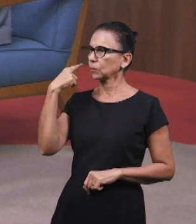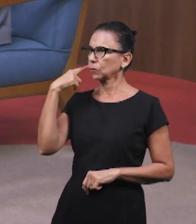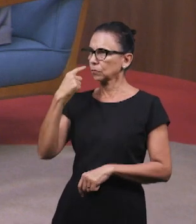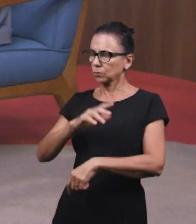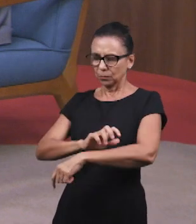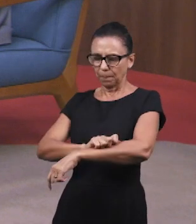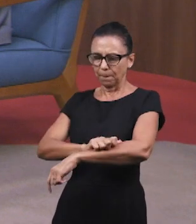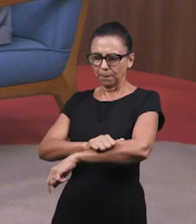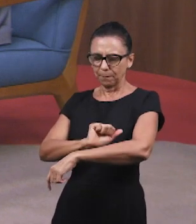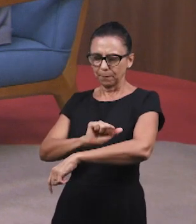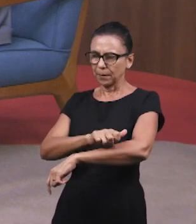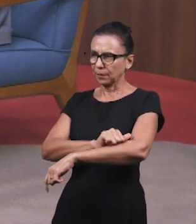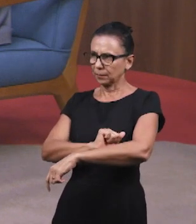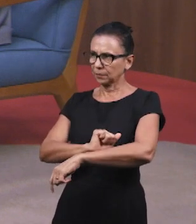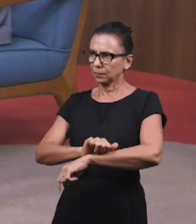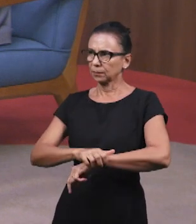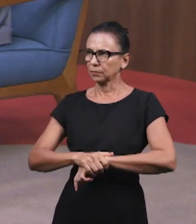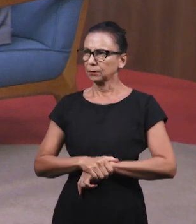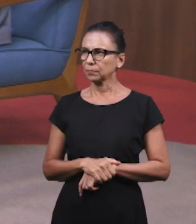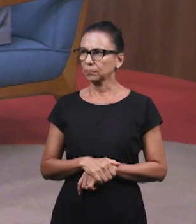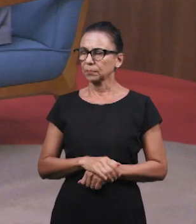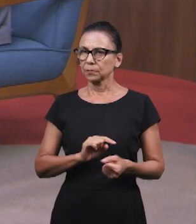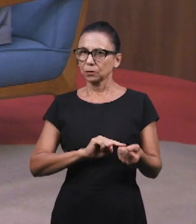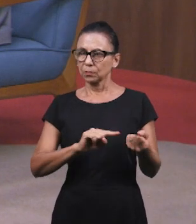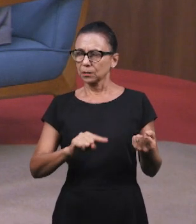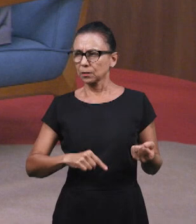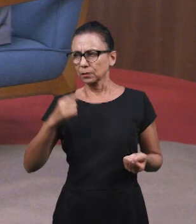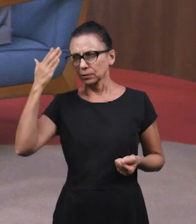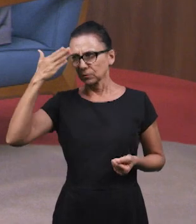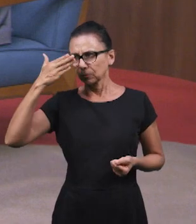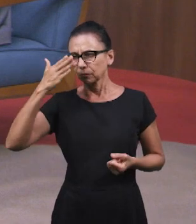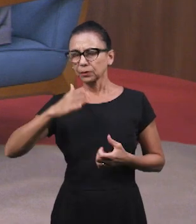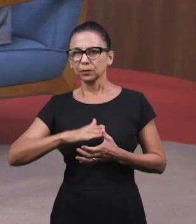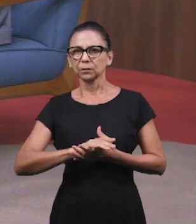la vie au corps. Le corps, c'est un endroit